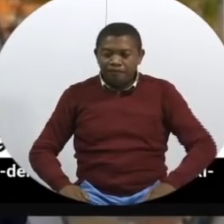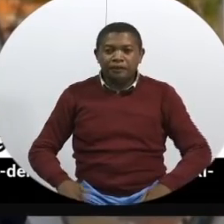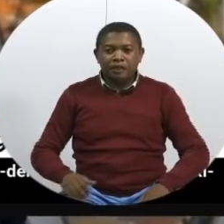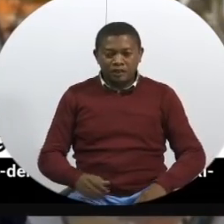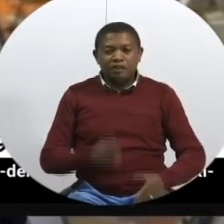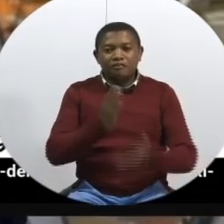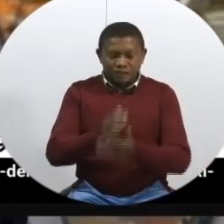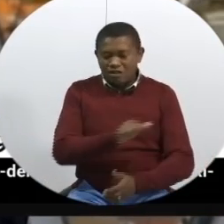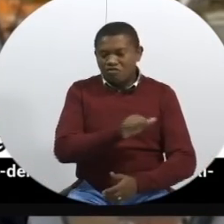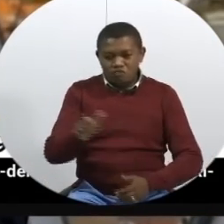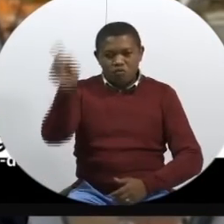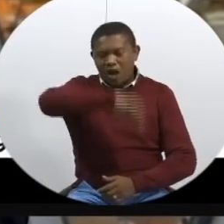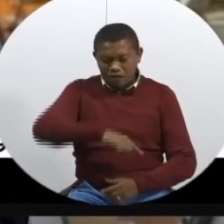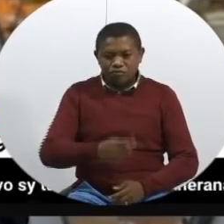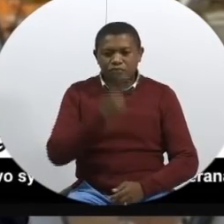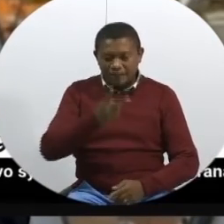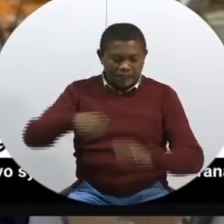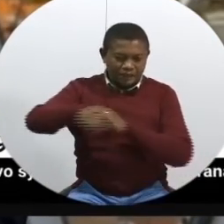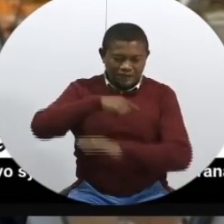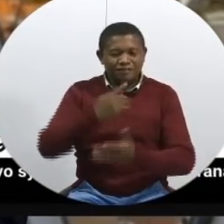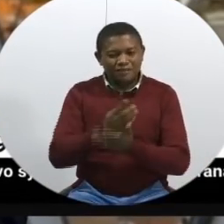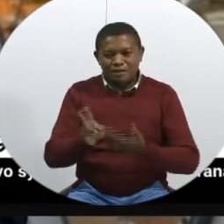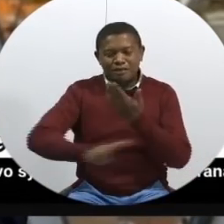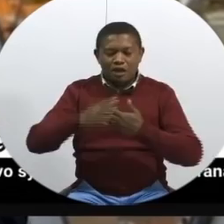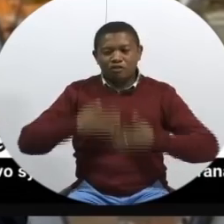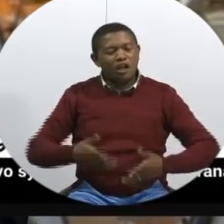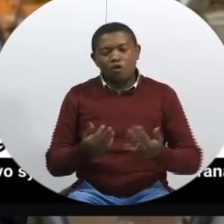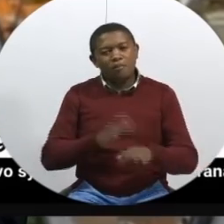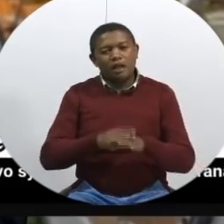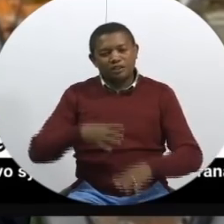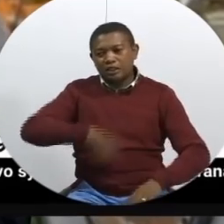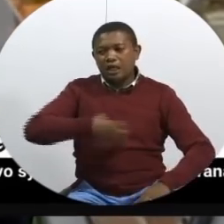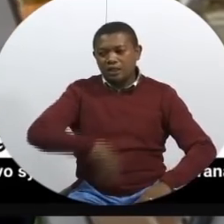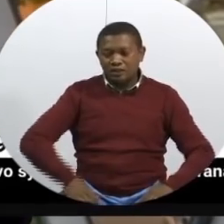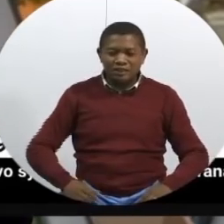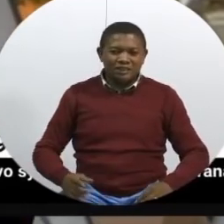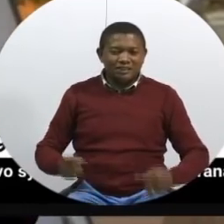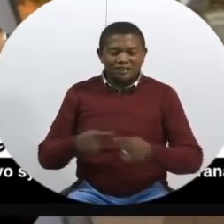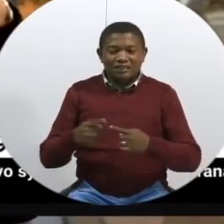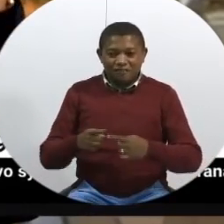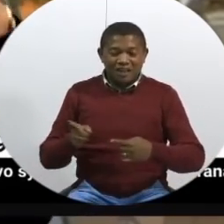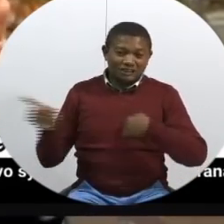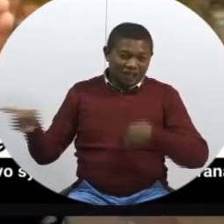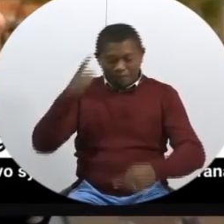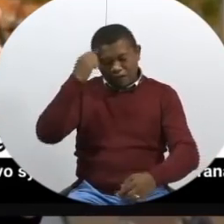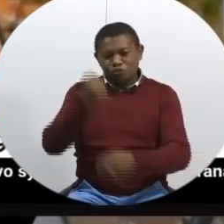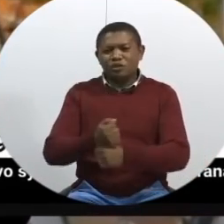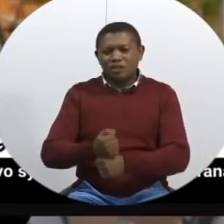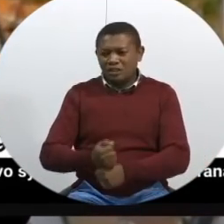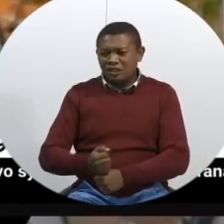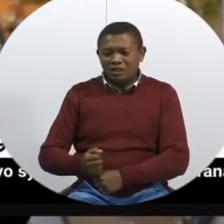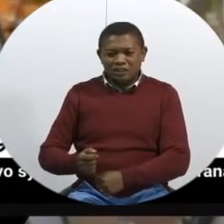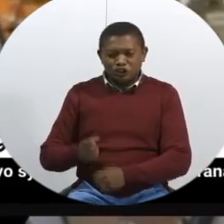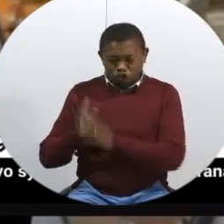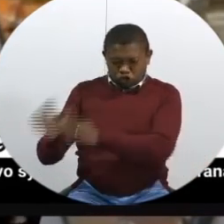dia ho hitantsika eo daholo ny hoe voafehintsika ve ilay aretina sa tsy voafehy. Fa za matoky fa raha zao no ataontsika tokony mijanona ny an-trano daholo ny